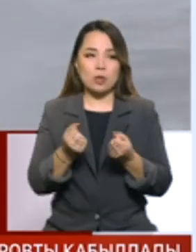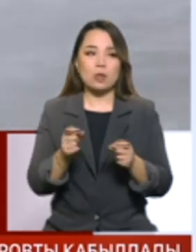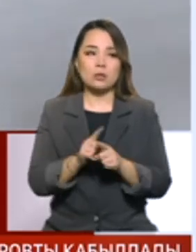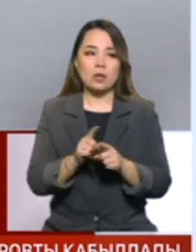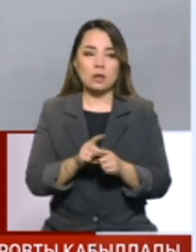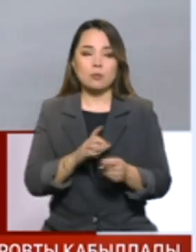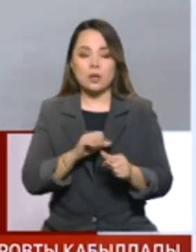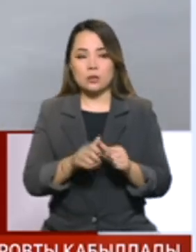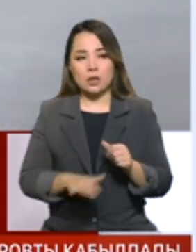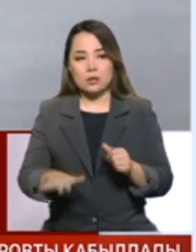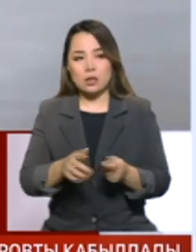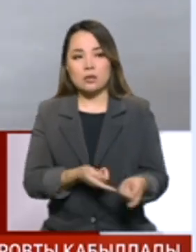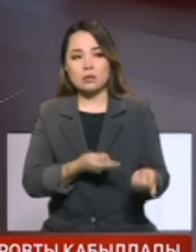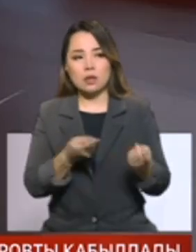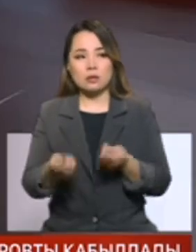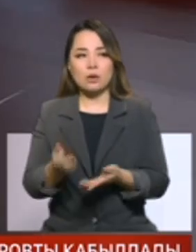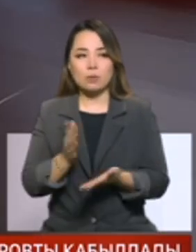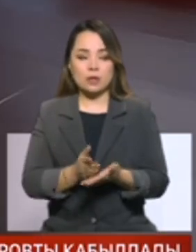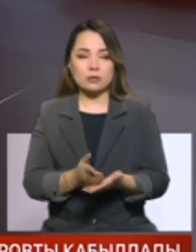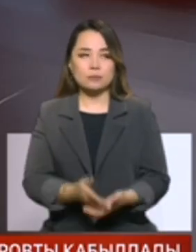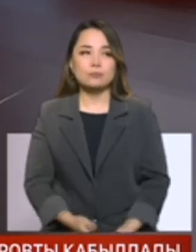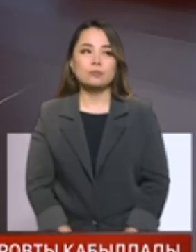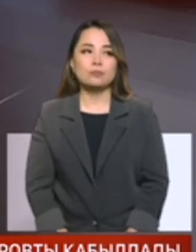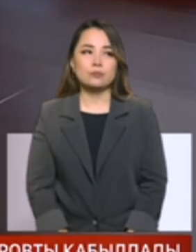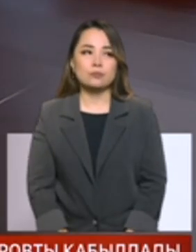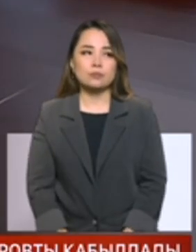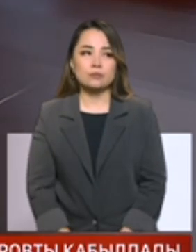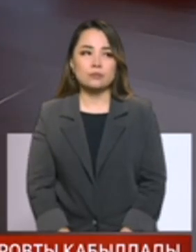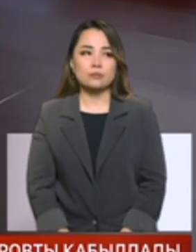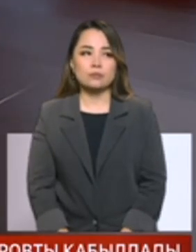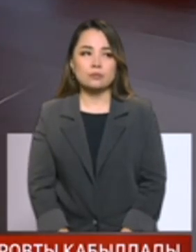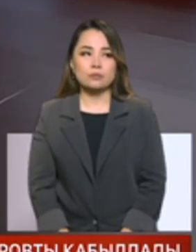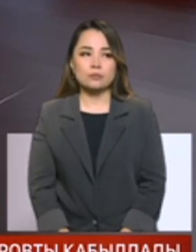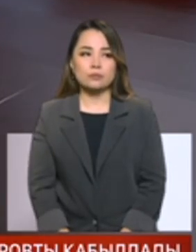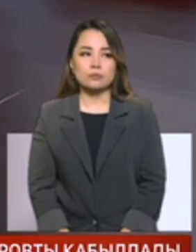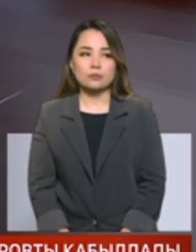жағаға алып шықты. Армангүл. Рахмет, Айдос.